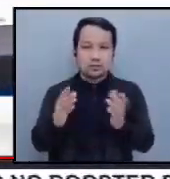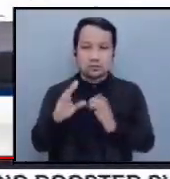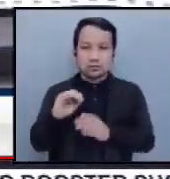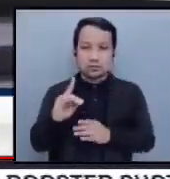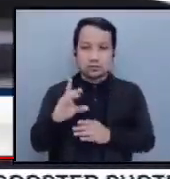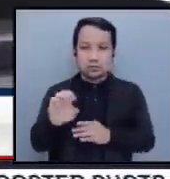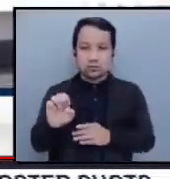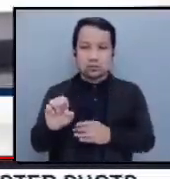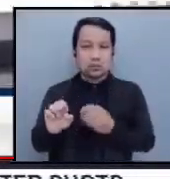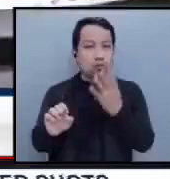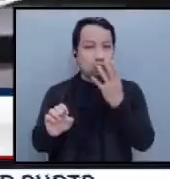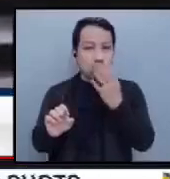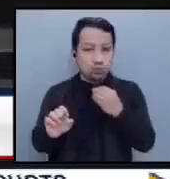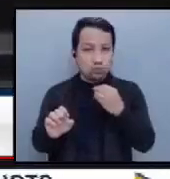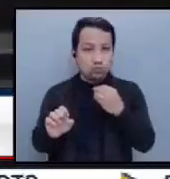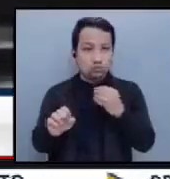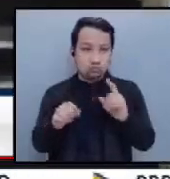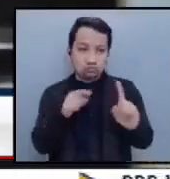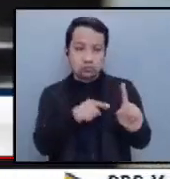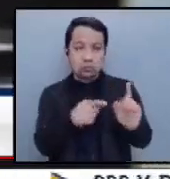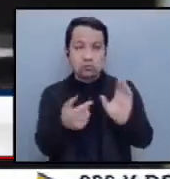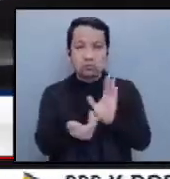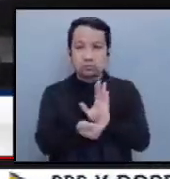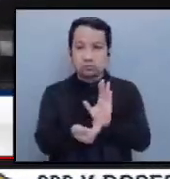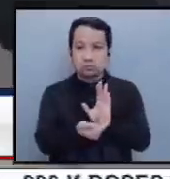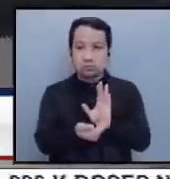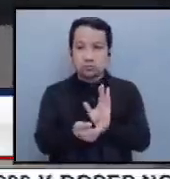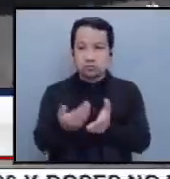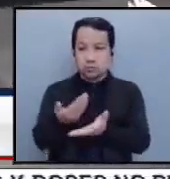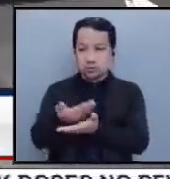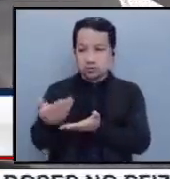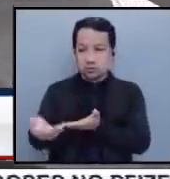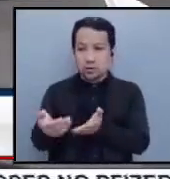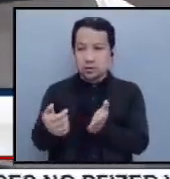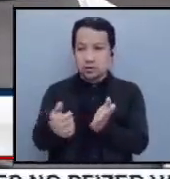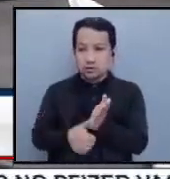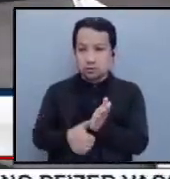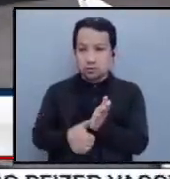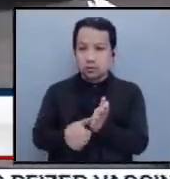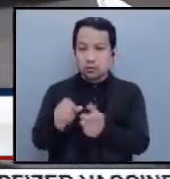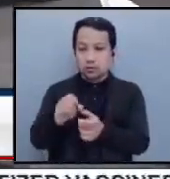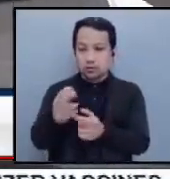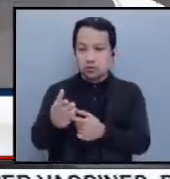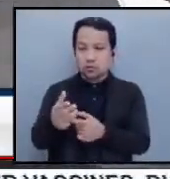mapapatunayang bumibili o nagbebenta ng boto ay maaaring makulong ng inibababa